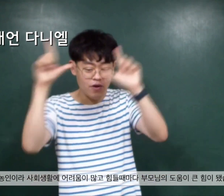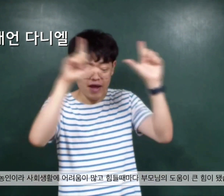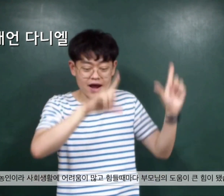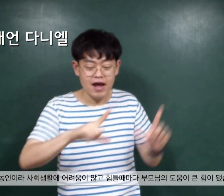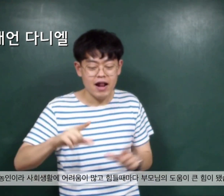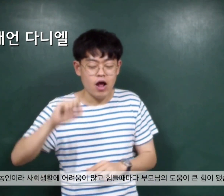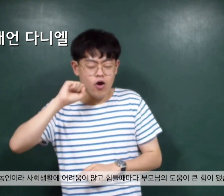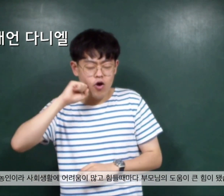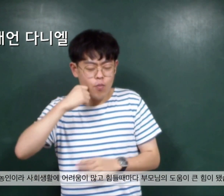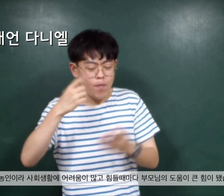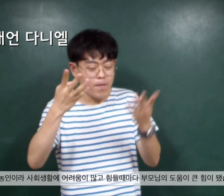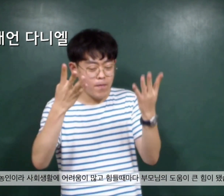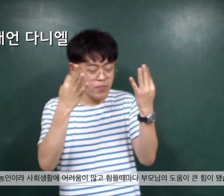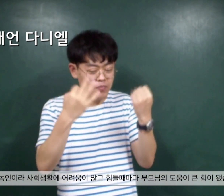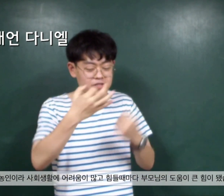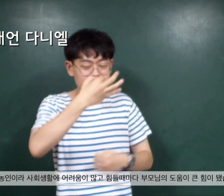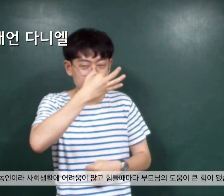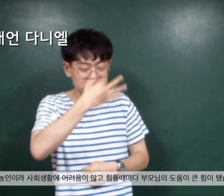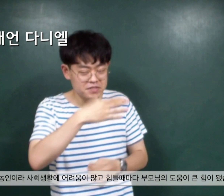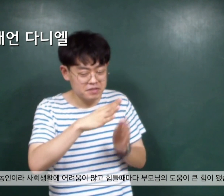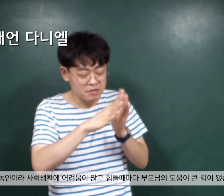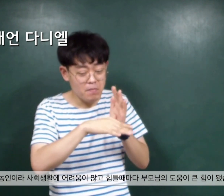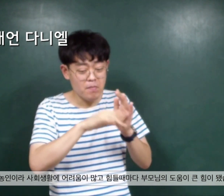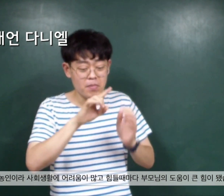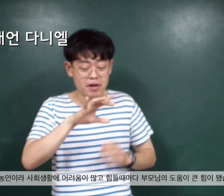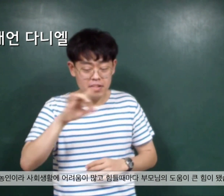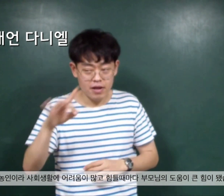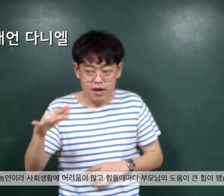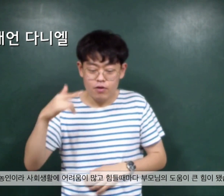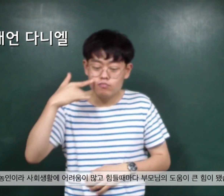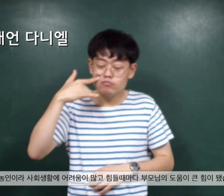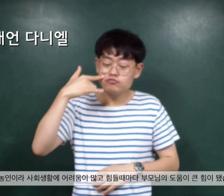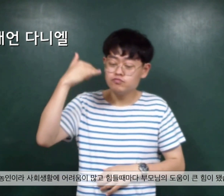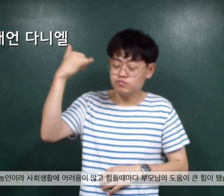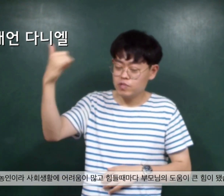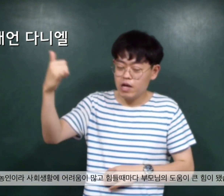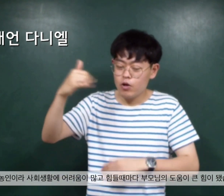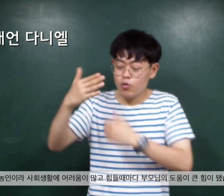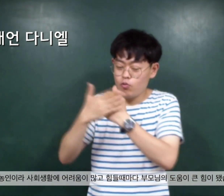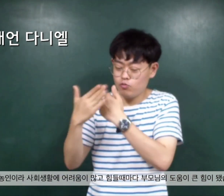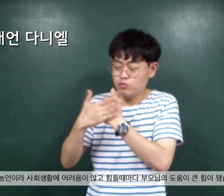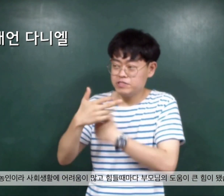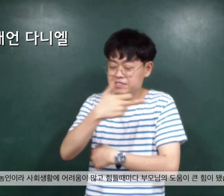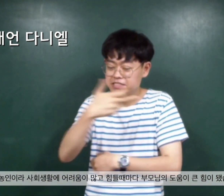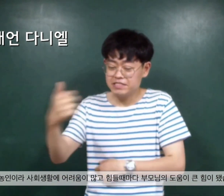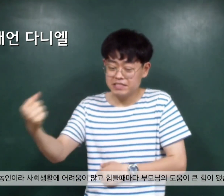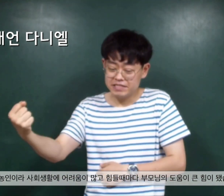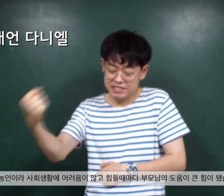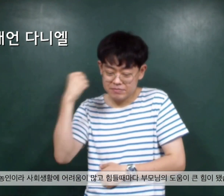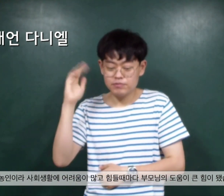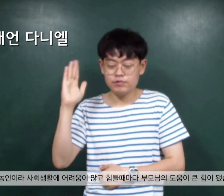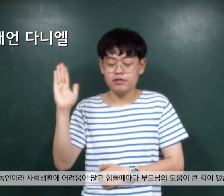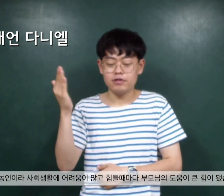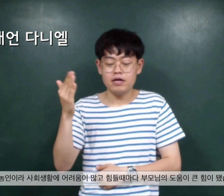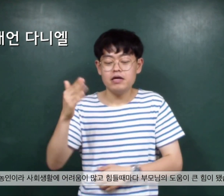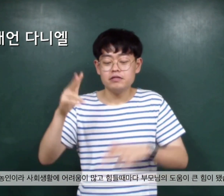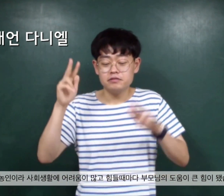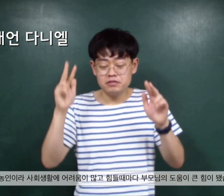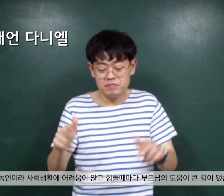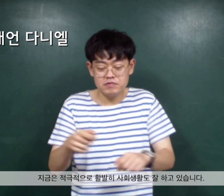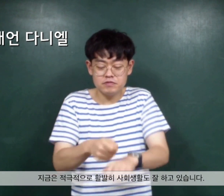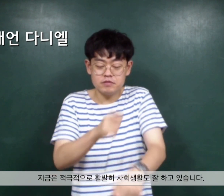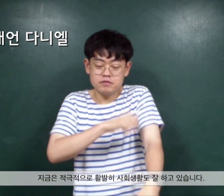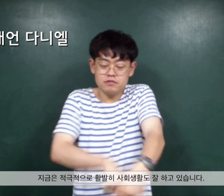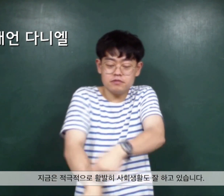농인이라 사회생활에 어려움이 많고 힘들 때마다 부모님의 도움이 큰 힘이 됐습니다.